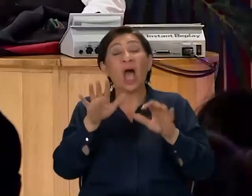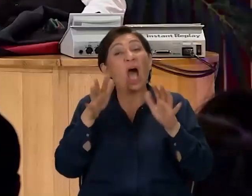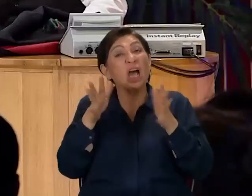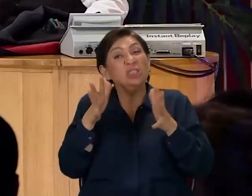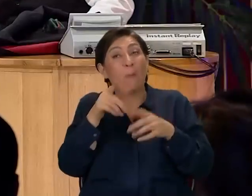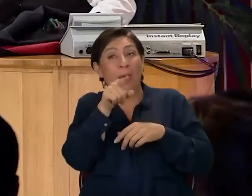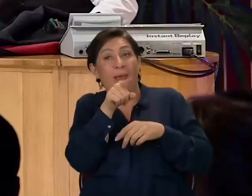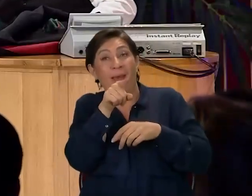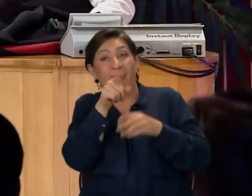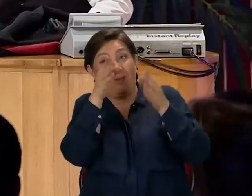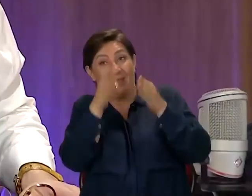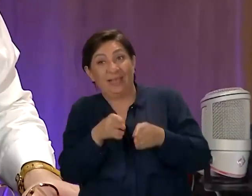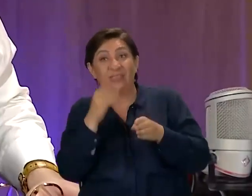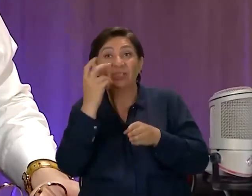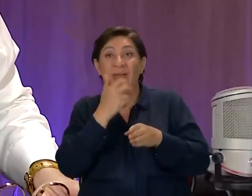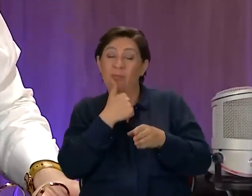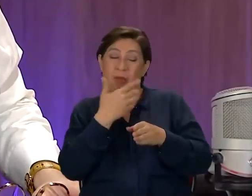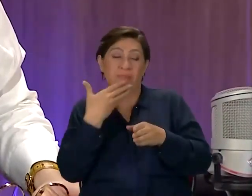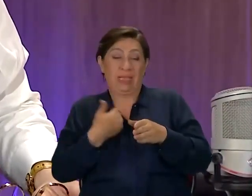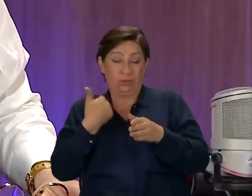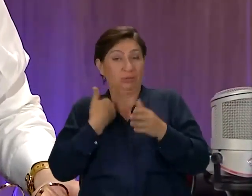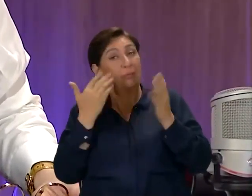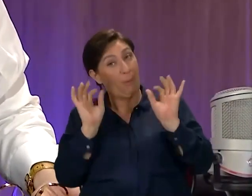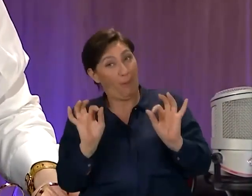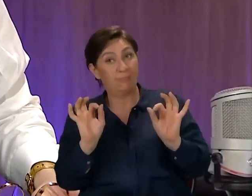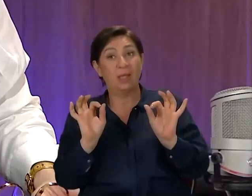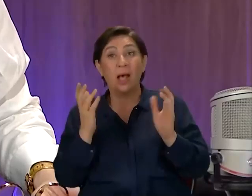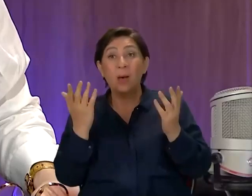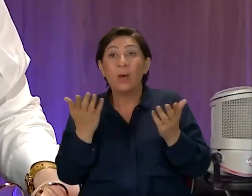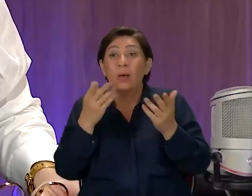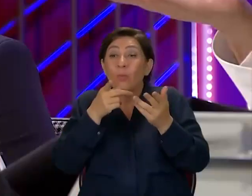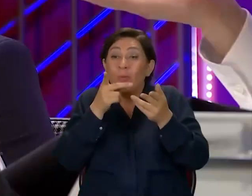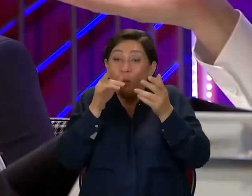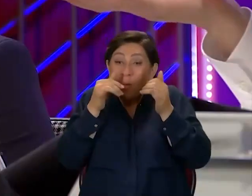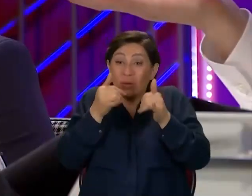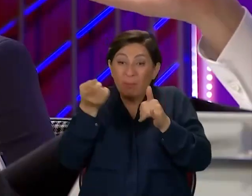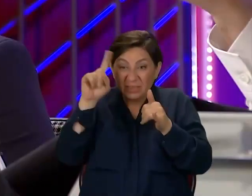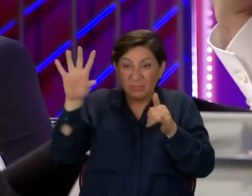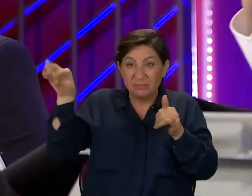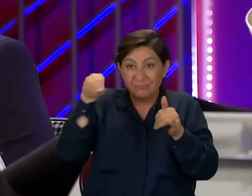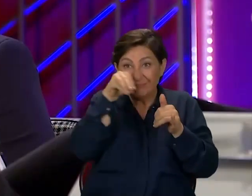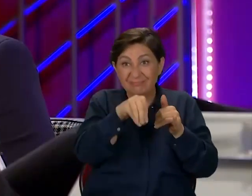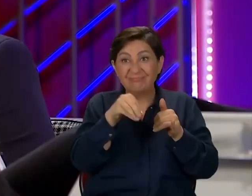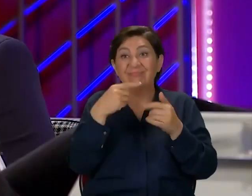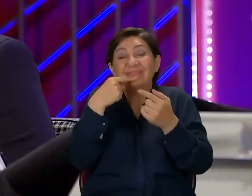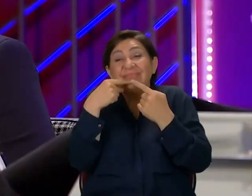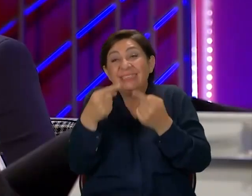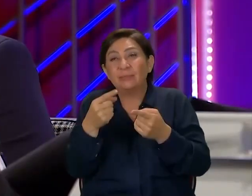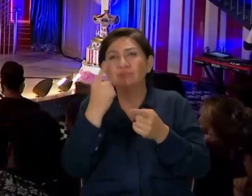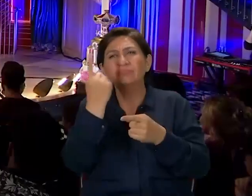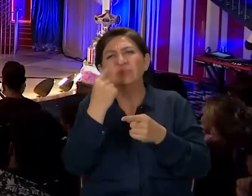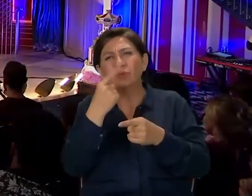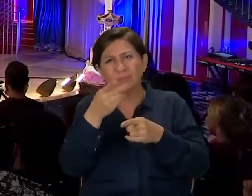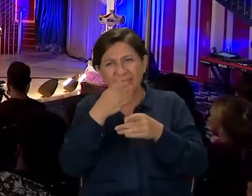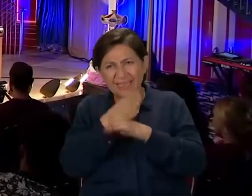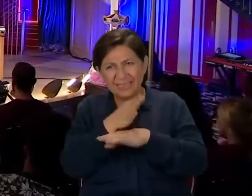bu hani şarkıcı olarak tamam çok yakışıklı adam inanılmaz filan ama acaba başka birisini mi bulsak hani? Diye. Bir şey söyleyeceğim.